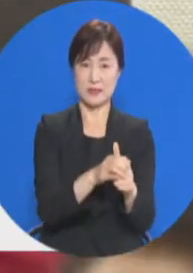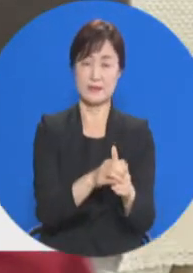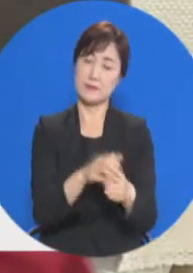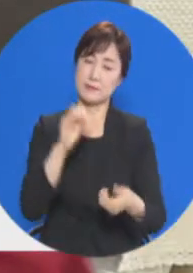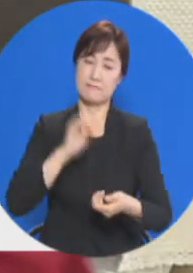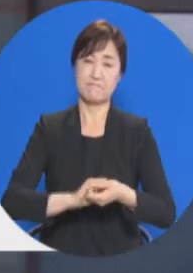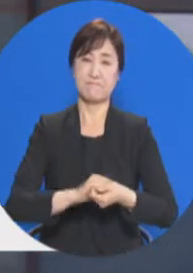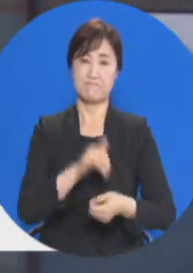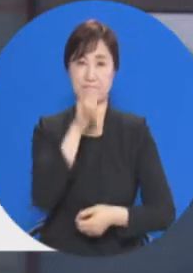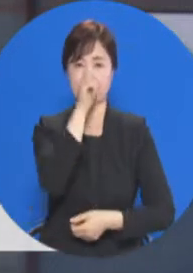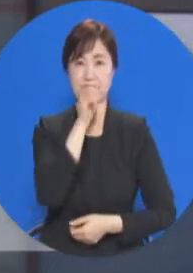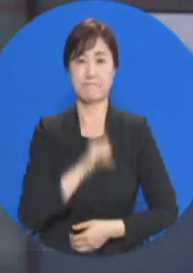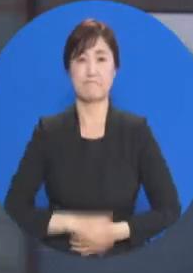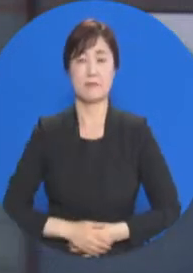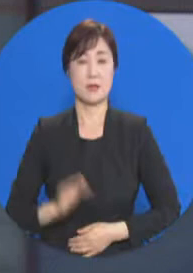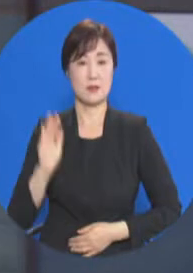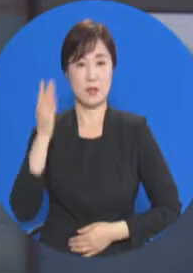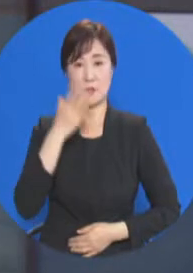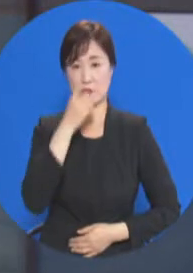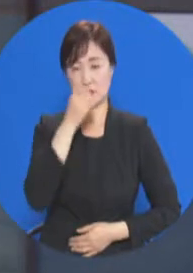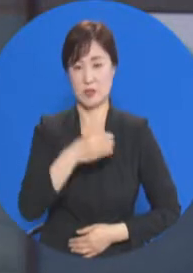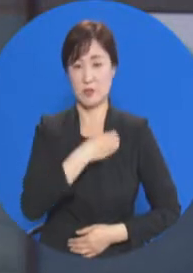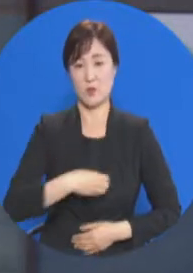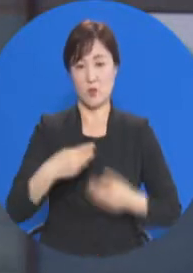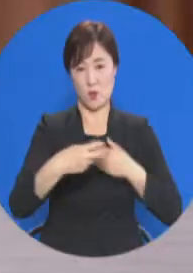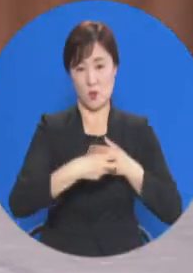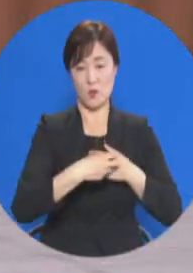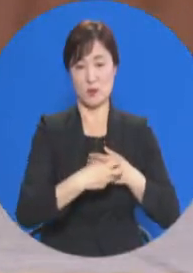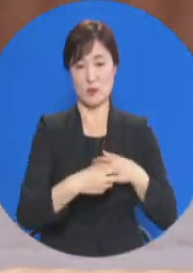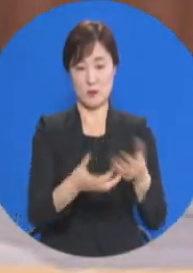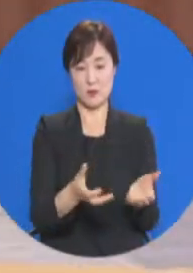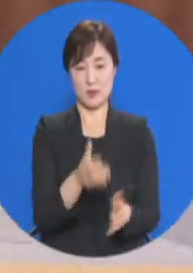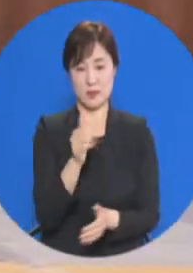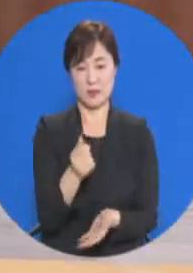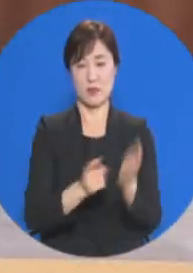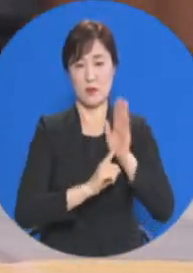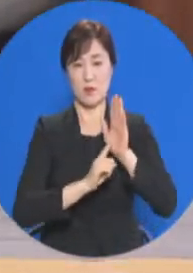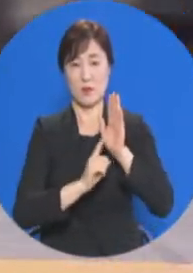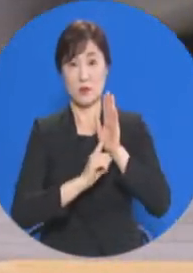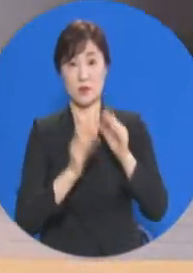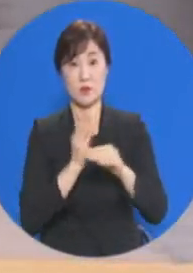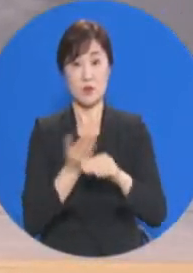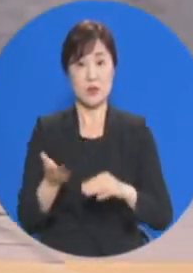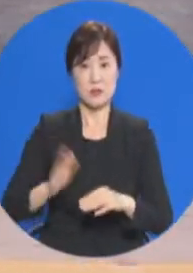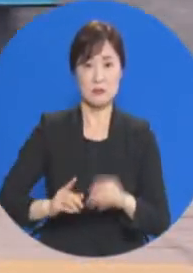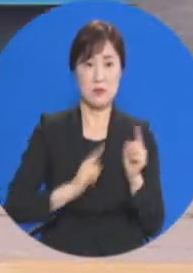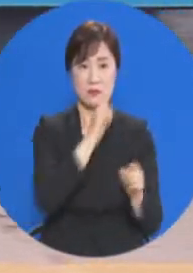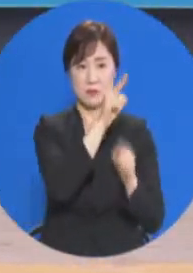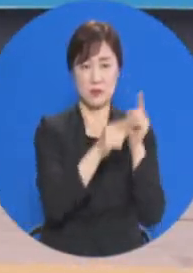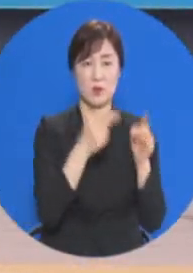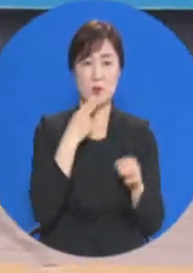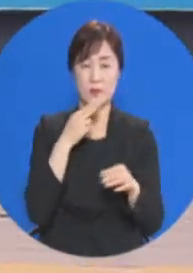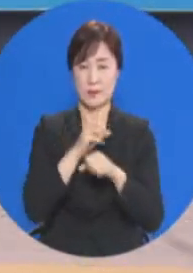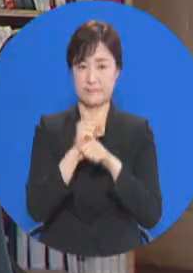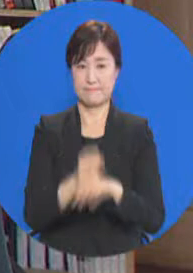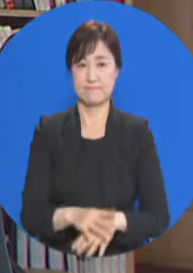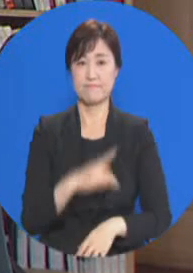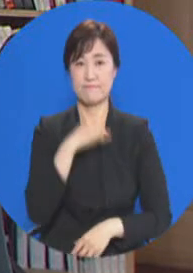겁니다. 최근 순천시 보건소장직도 개방형으로 공개 모집했지만 신청자가 없어 무산된